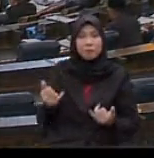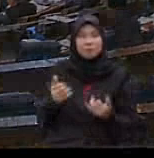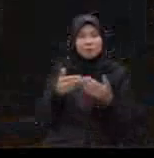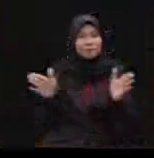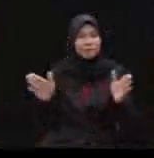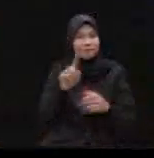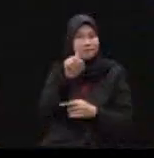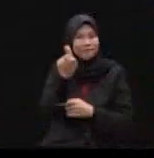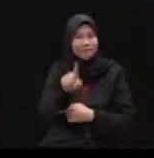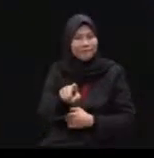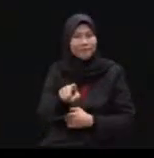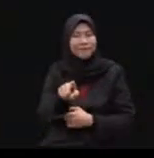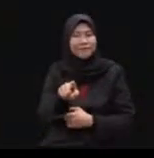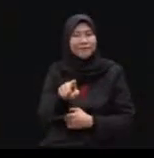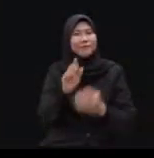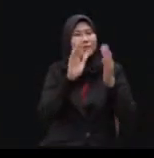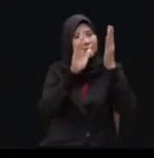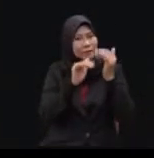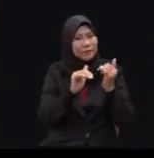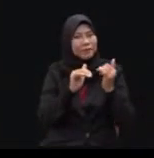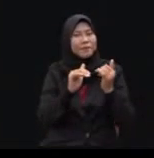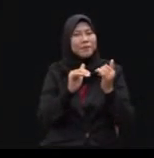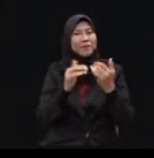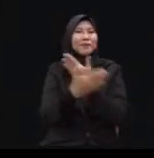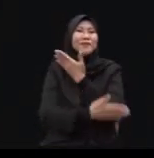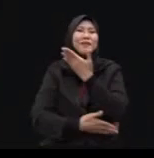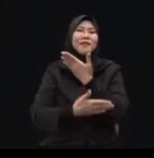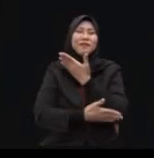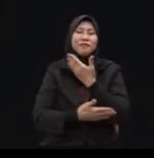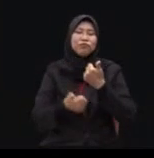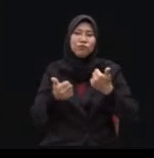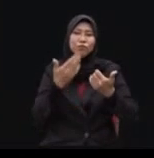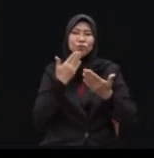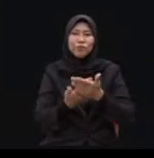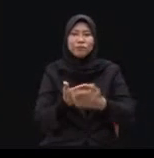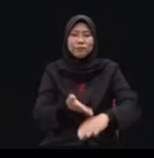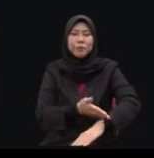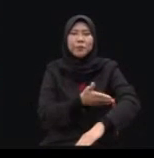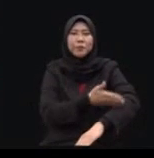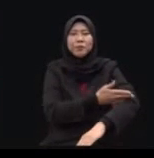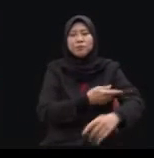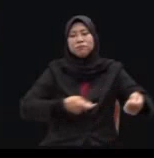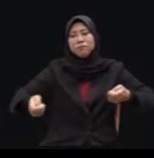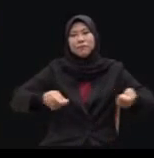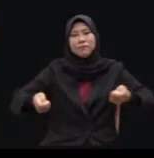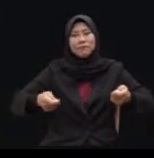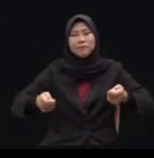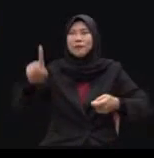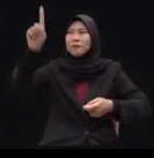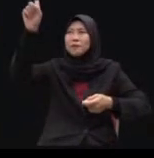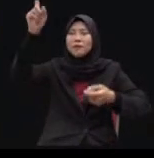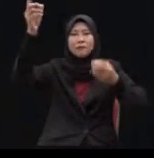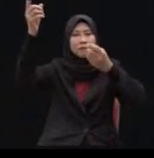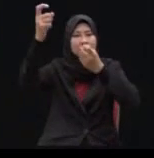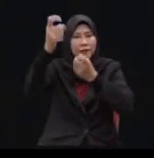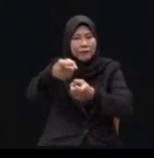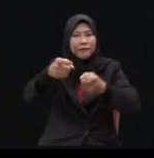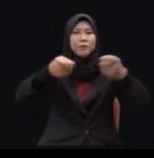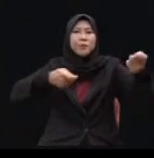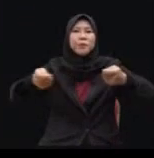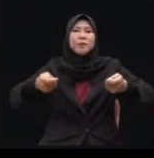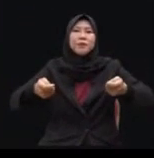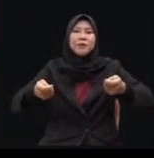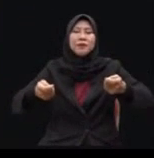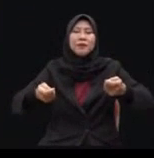pada pagi ini semoga negara terus bertambah baik dari sudut Tata kelolanya diberikan Allah di anugerahkan Allah